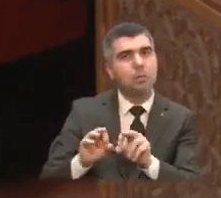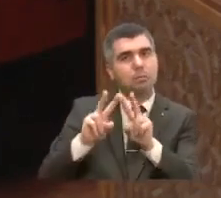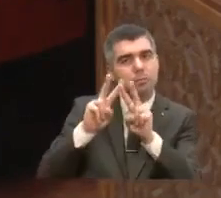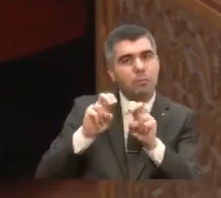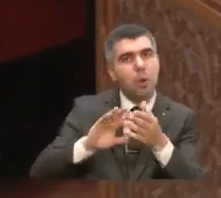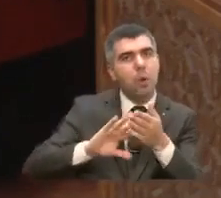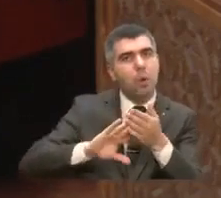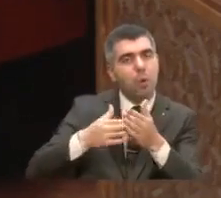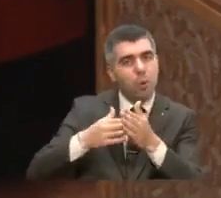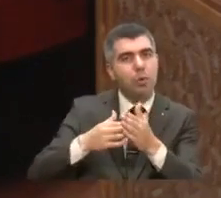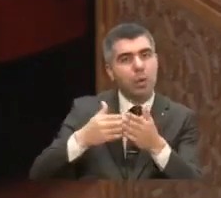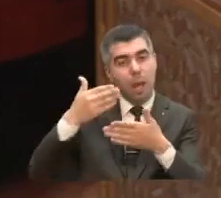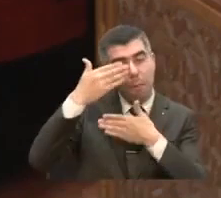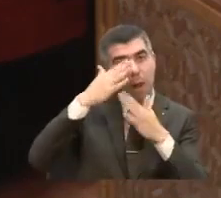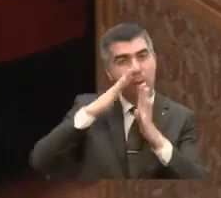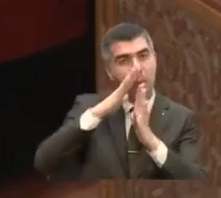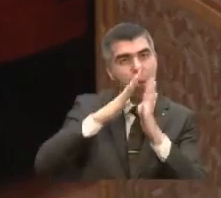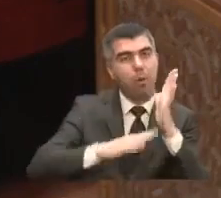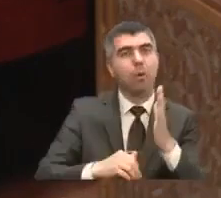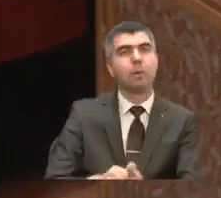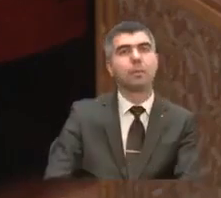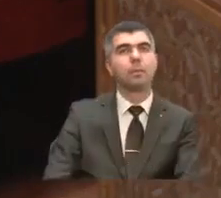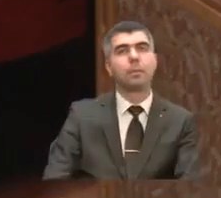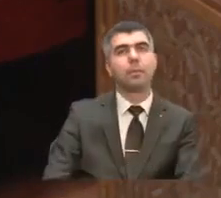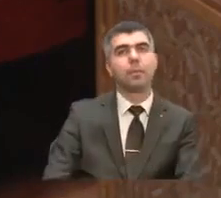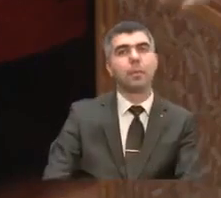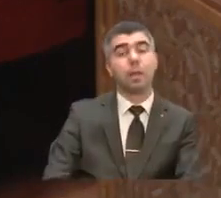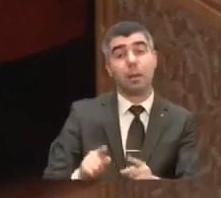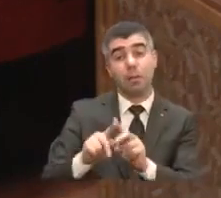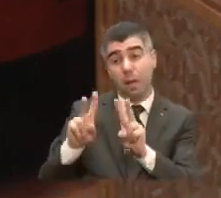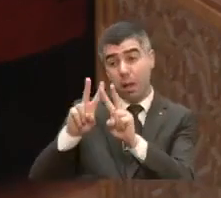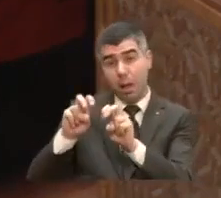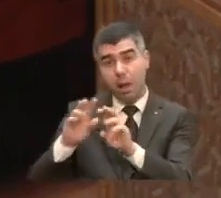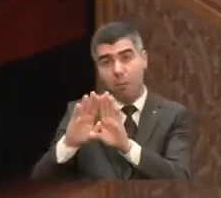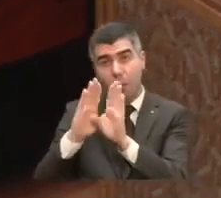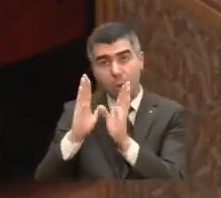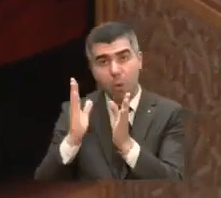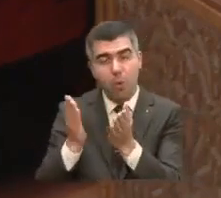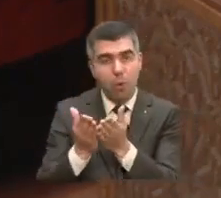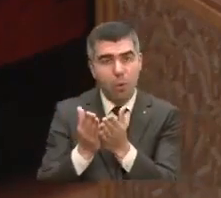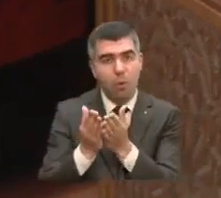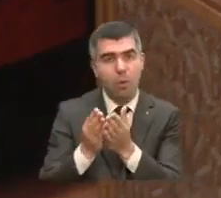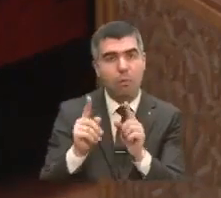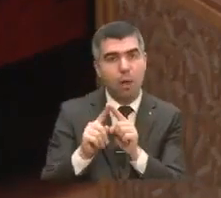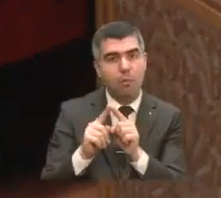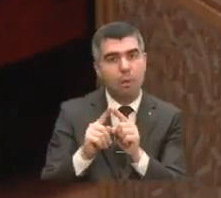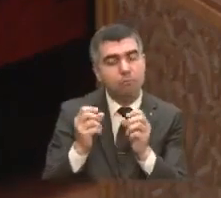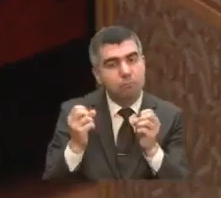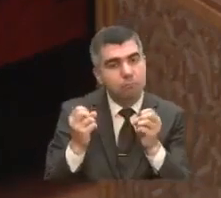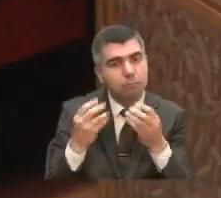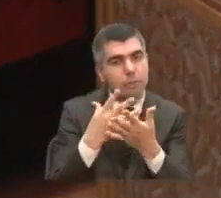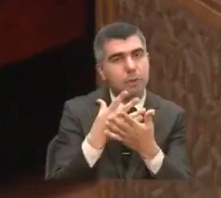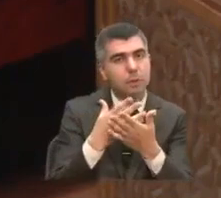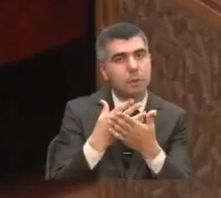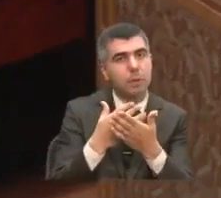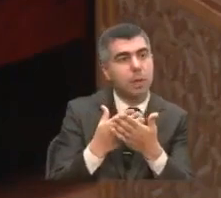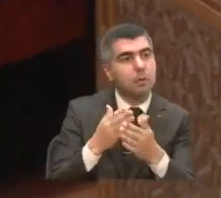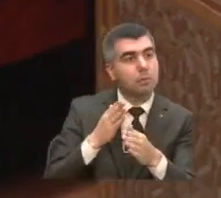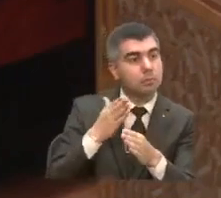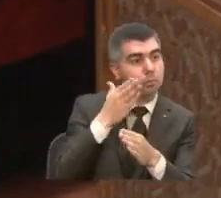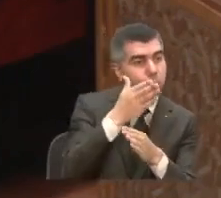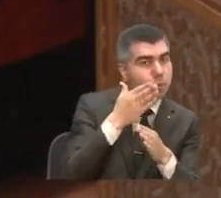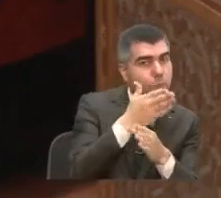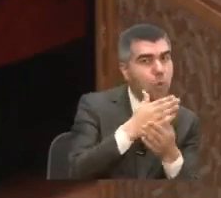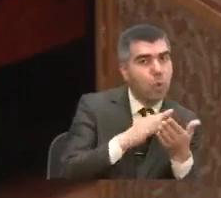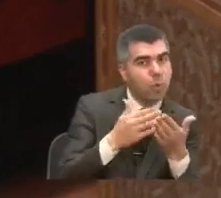الشبكات بكلها 4. هذا الافتحاص الشامل زائد الافتحاص الفجائي اللي تنديروه، زائد الافتحاص اللي مرتبط بواحد العدد ديال